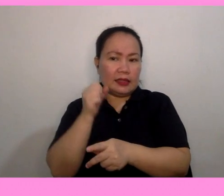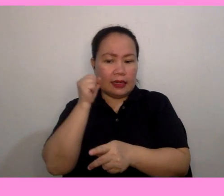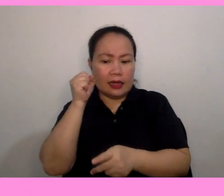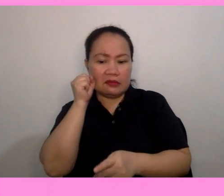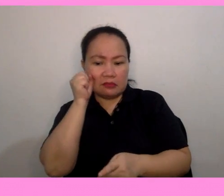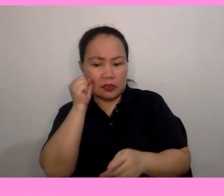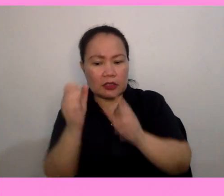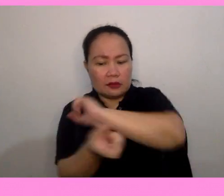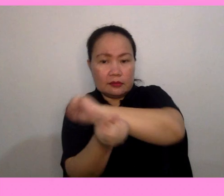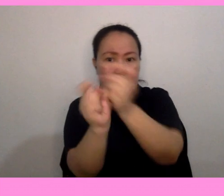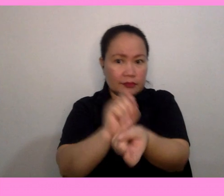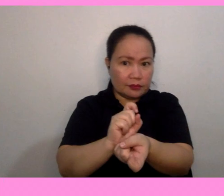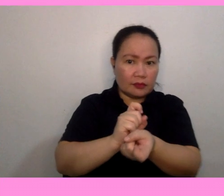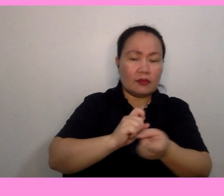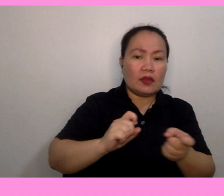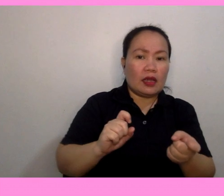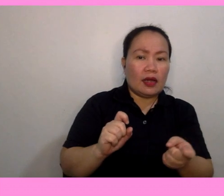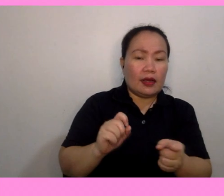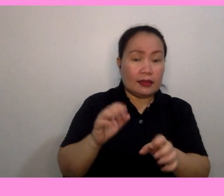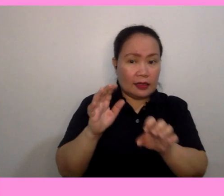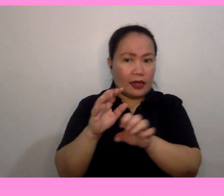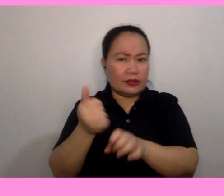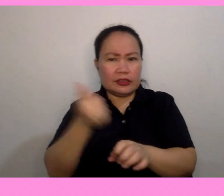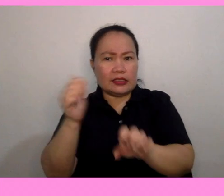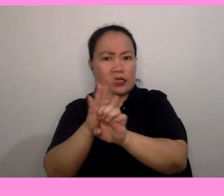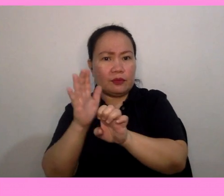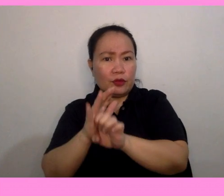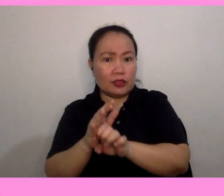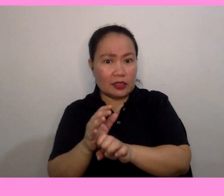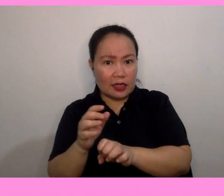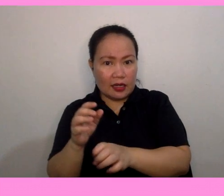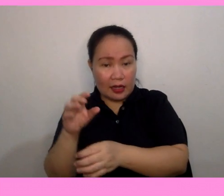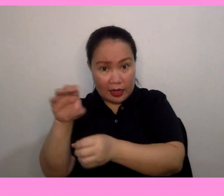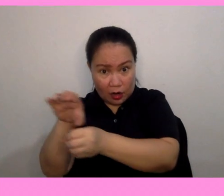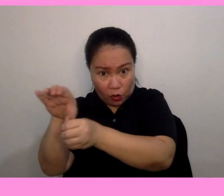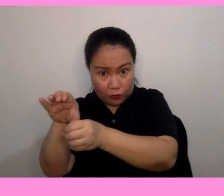ng pamalit ay kape at tsa, keso at margarine.